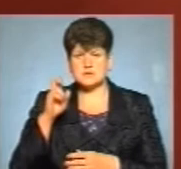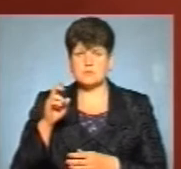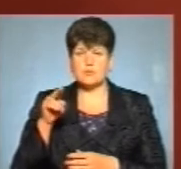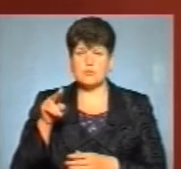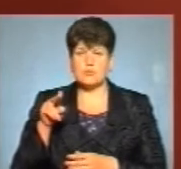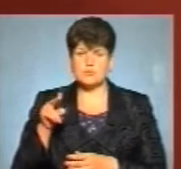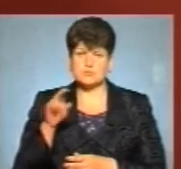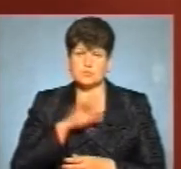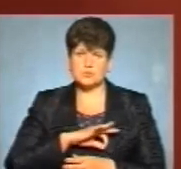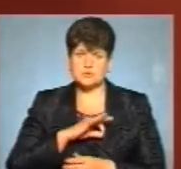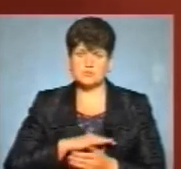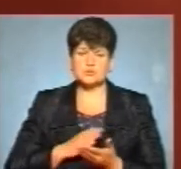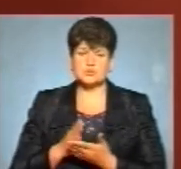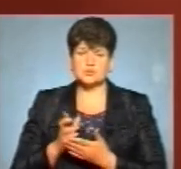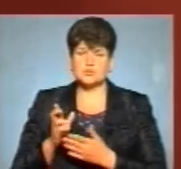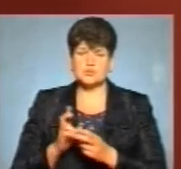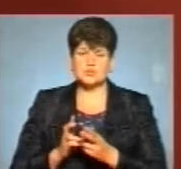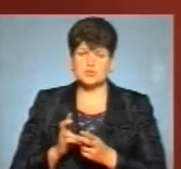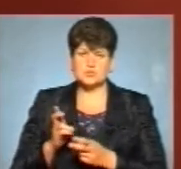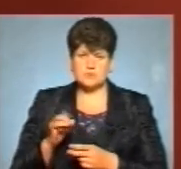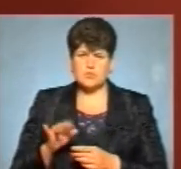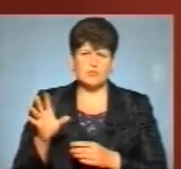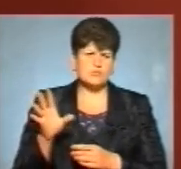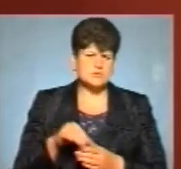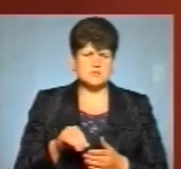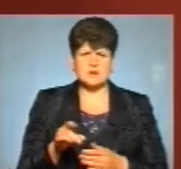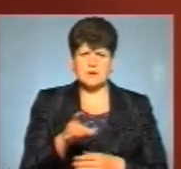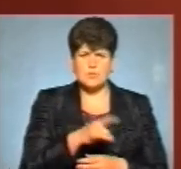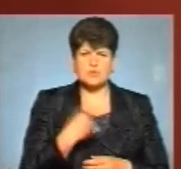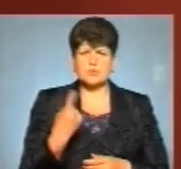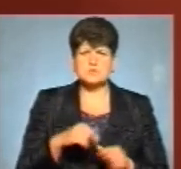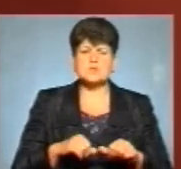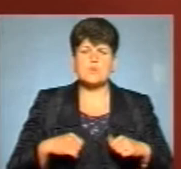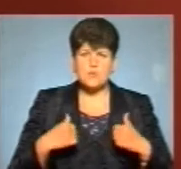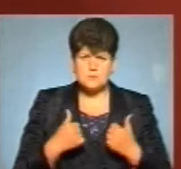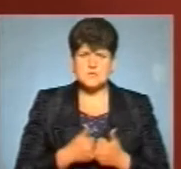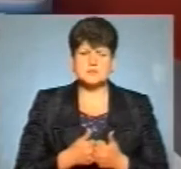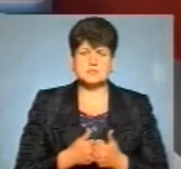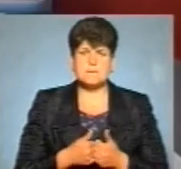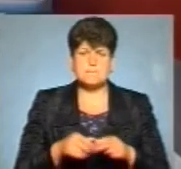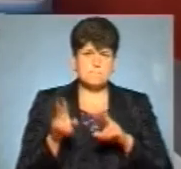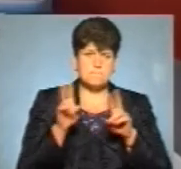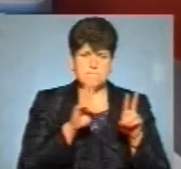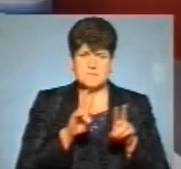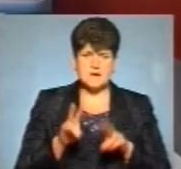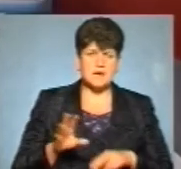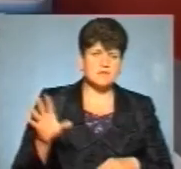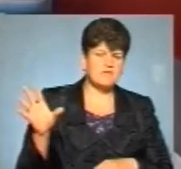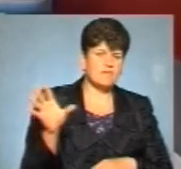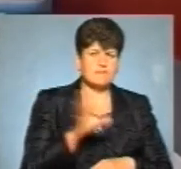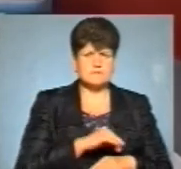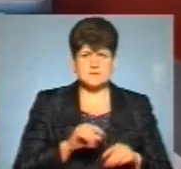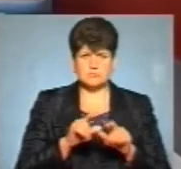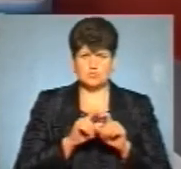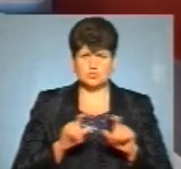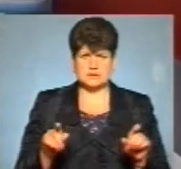Держпродспоживслужба. Тобто усі представники у різних регіонах і обласна комісія переглянули усі пункти тестування. І